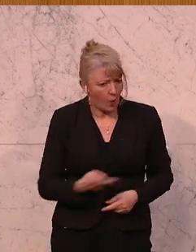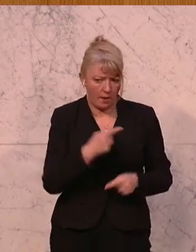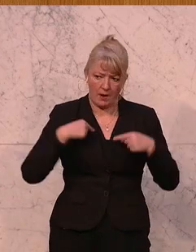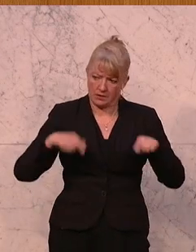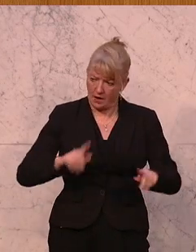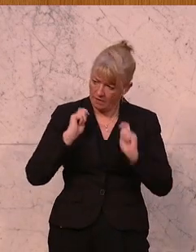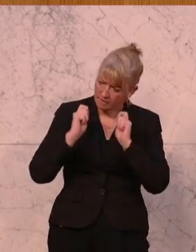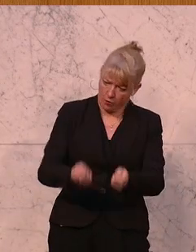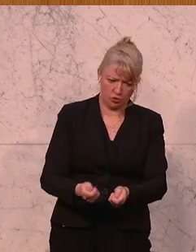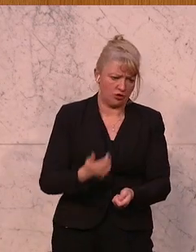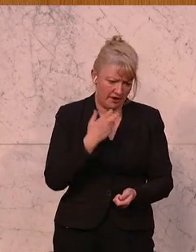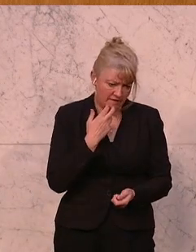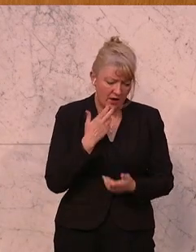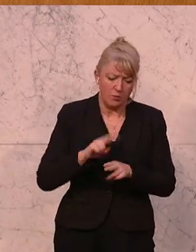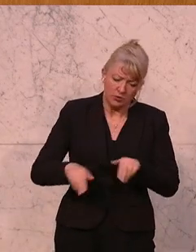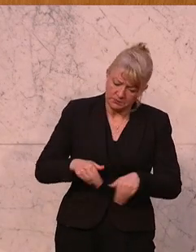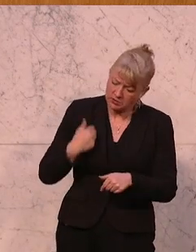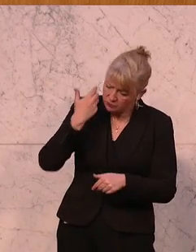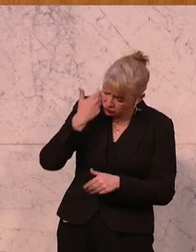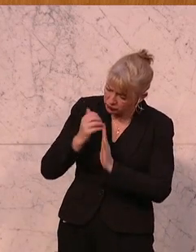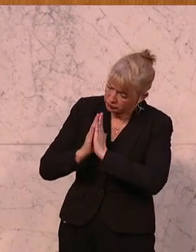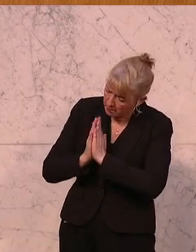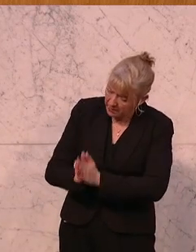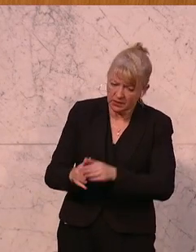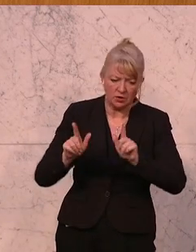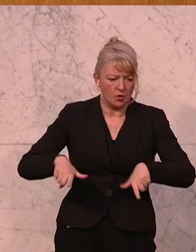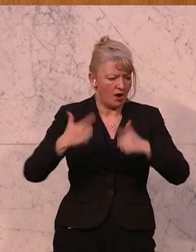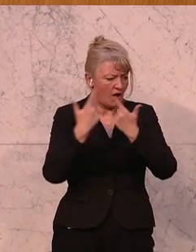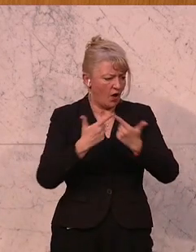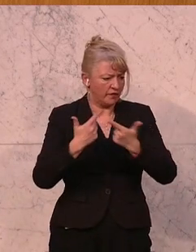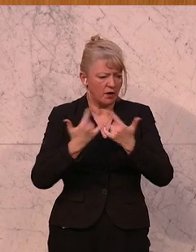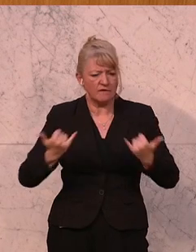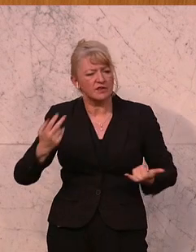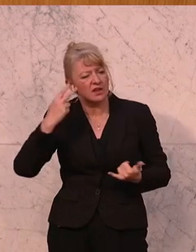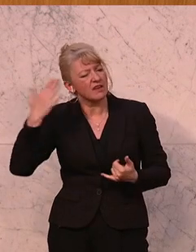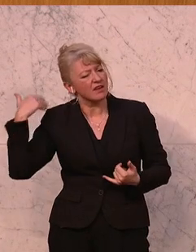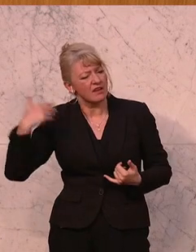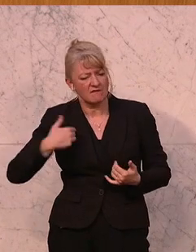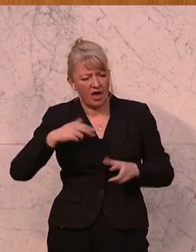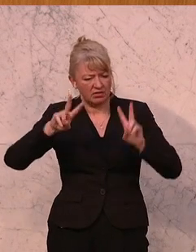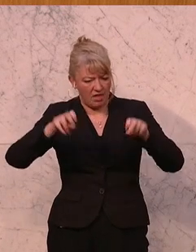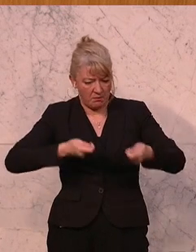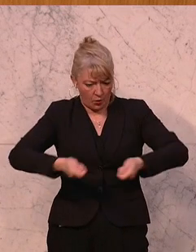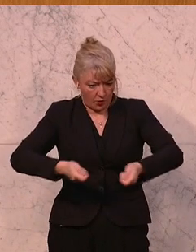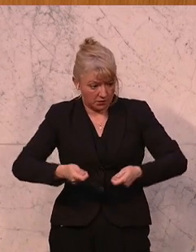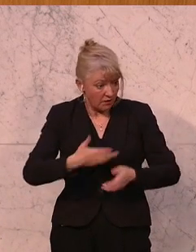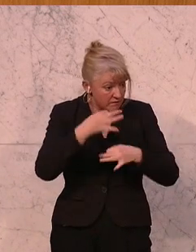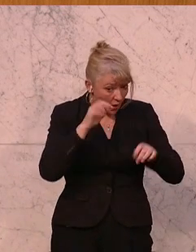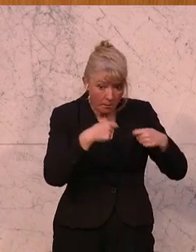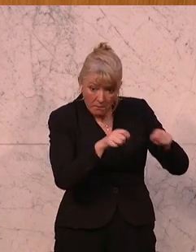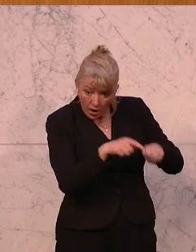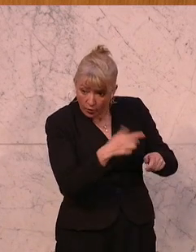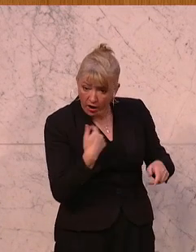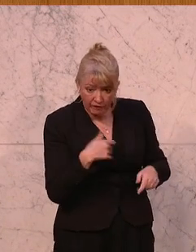Herr Bundesminister, erstens einmal, dass wir Sie bitten, dass Sie wirklich aufklären, wie das mit der Koordination passiert ist. Hat die Frau Maurer diesen Zettel